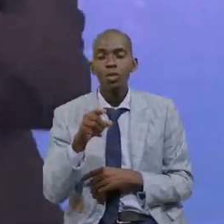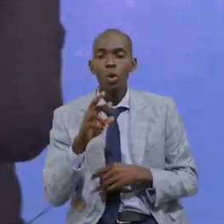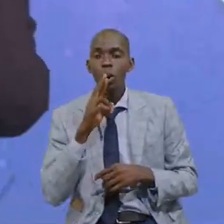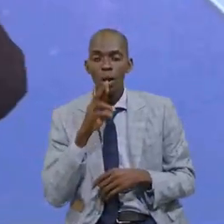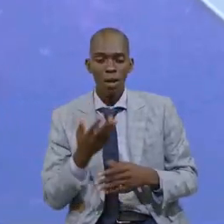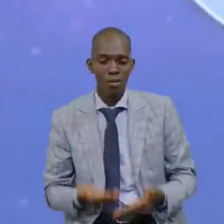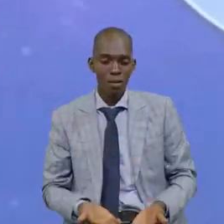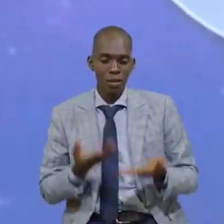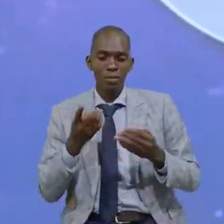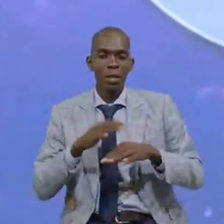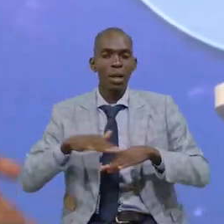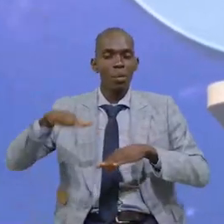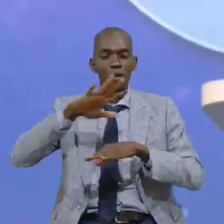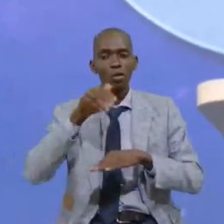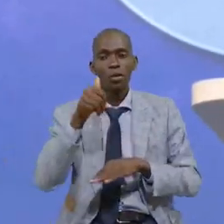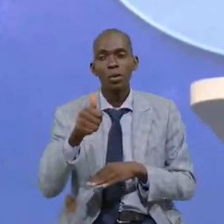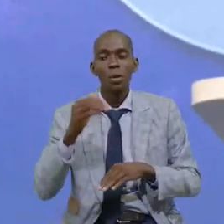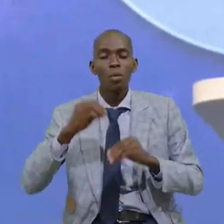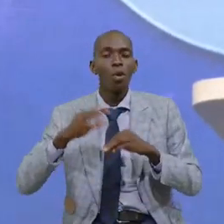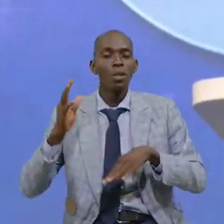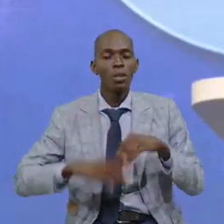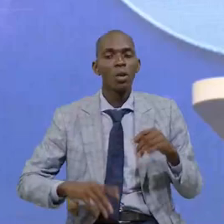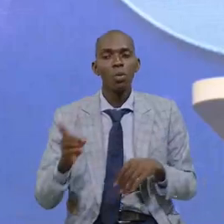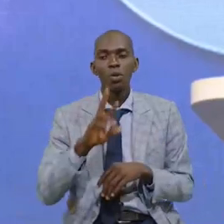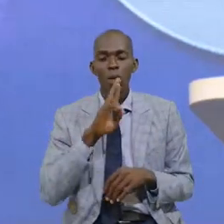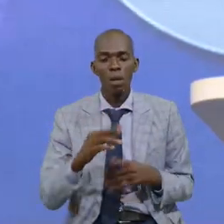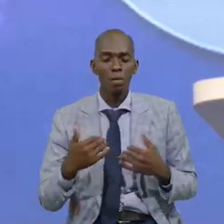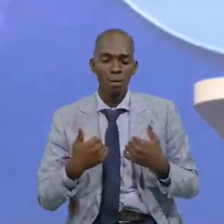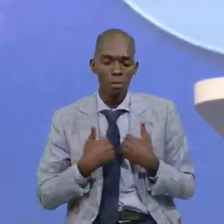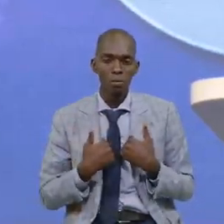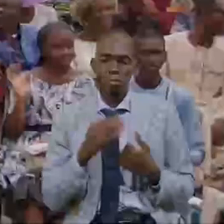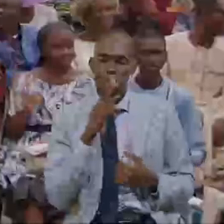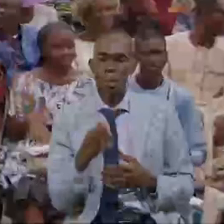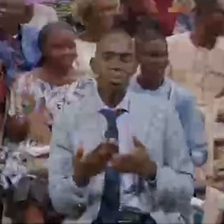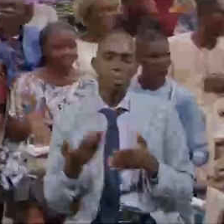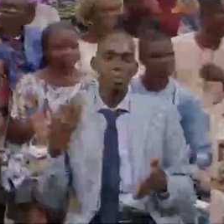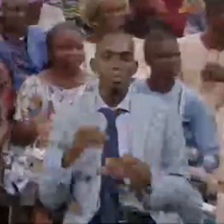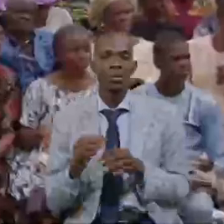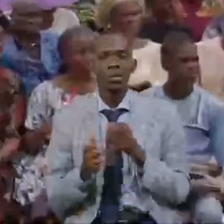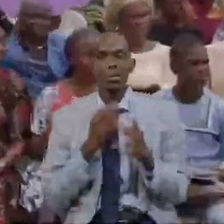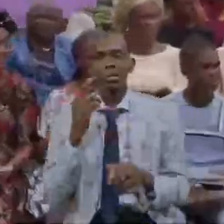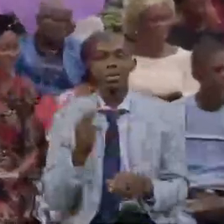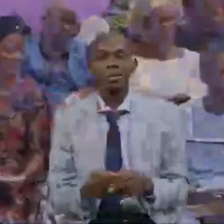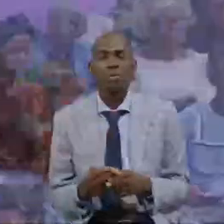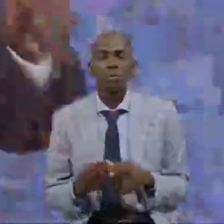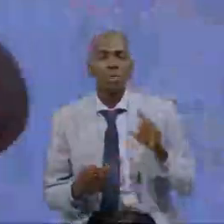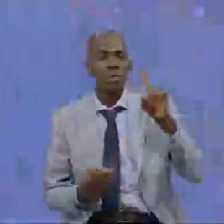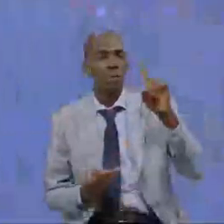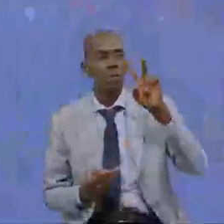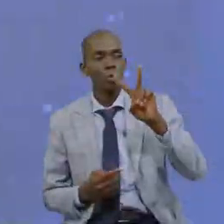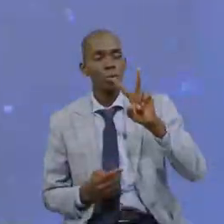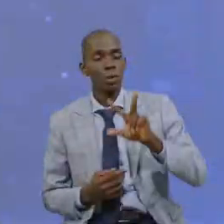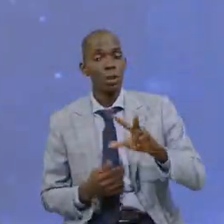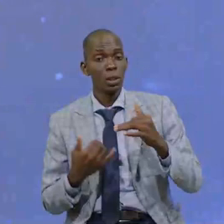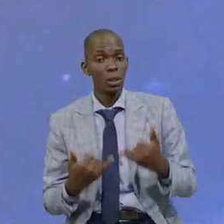de toi-même. Quel que soit le niveau que tu avais atteint par le passé, tu es élevé au nom de Jésus. 1, 2, 3.